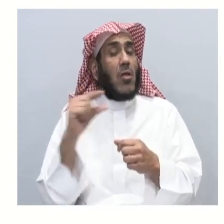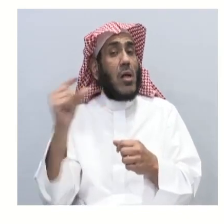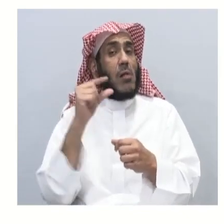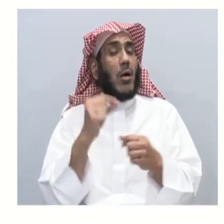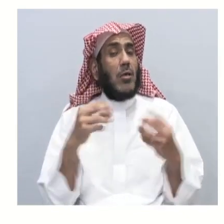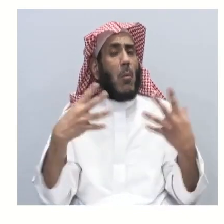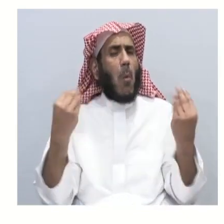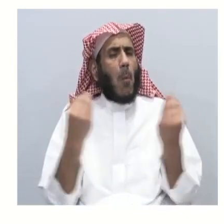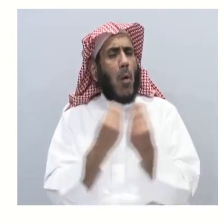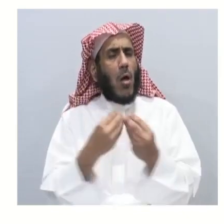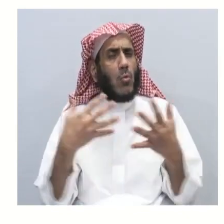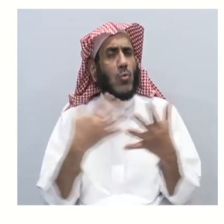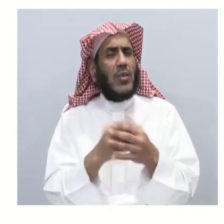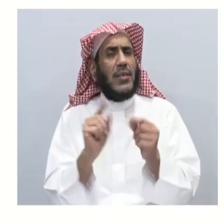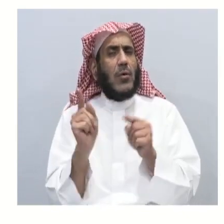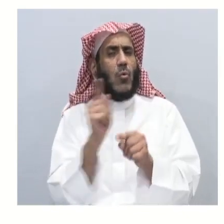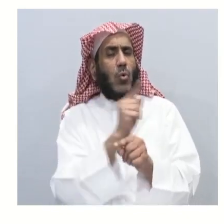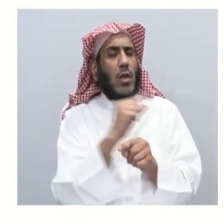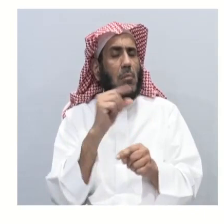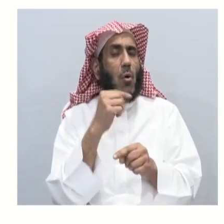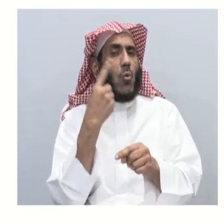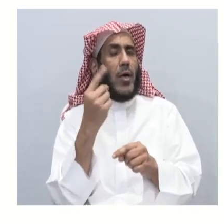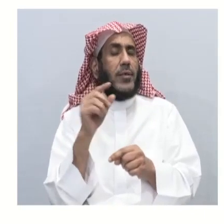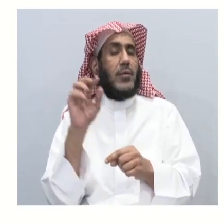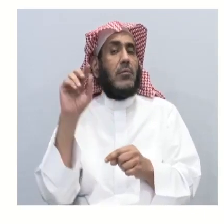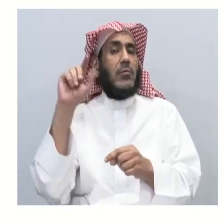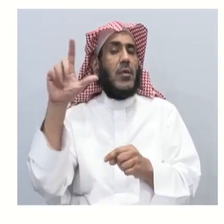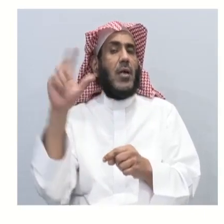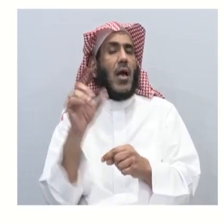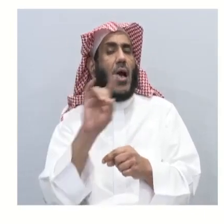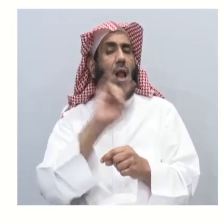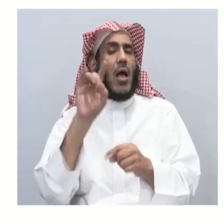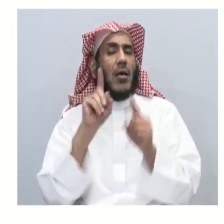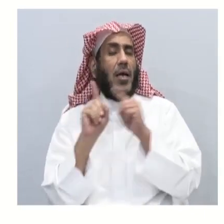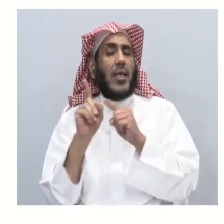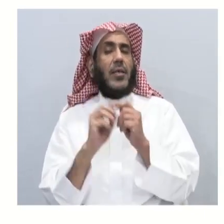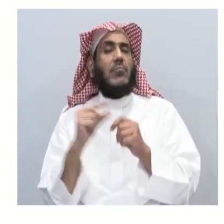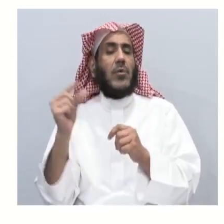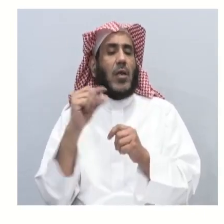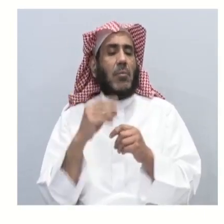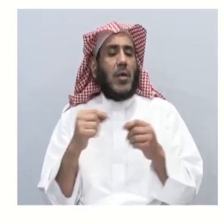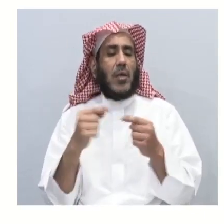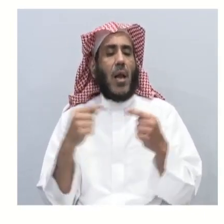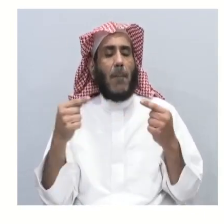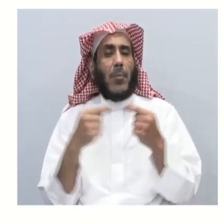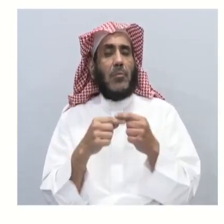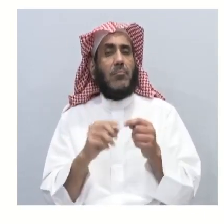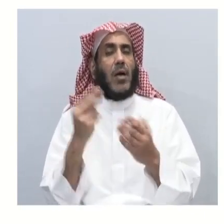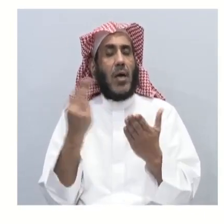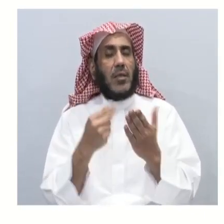تكتب بهذا الشكل، كلمة واحدة. إذن هذه هي الكلمات الموصولة